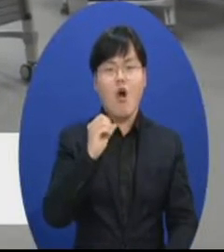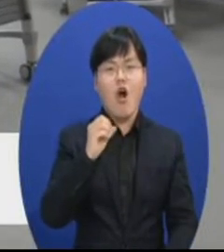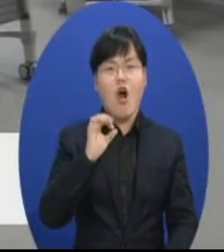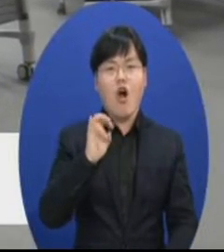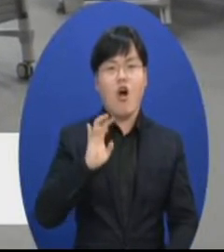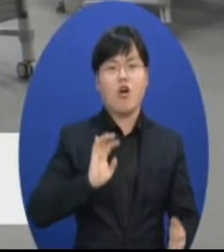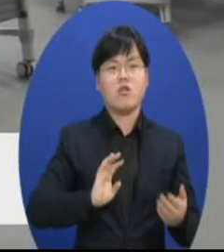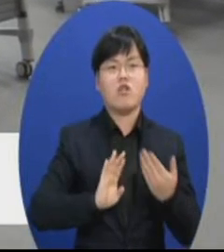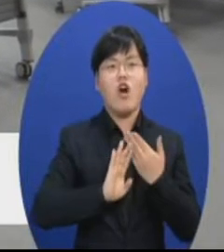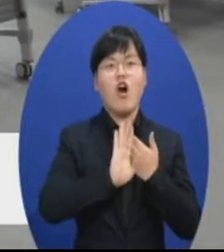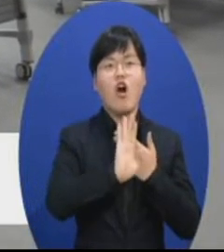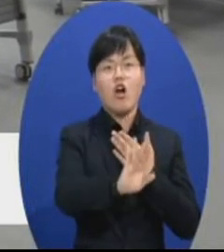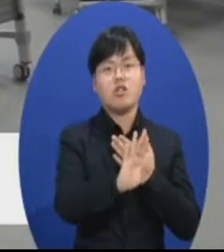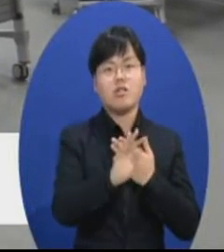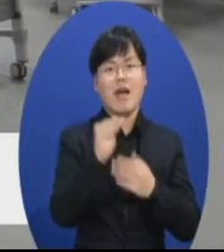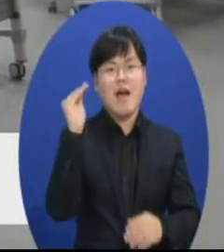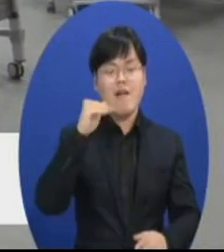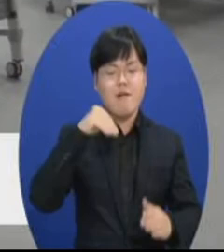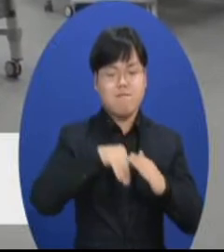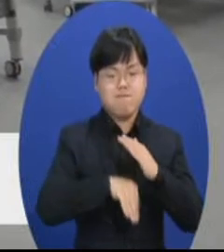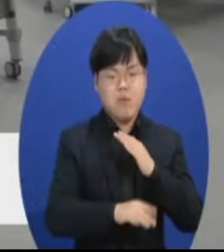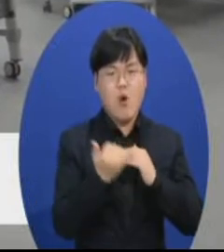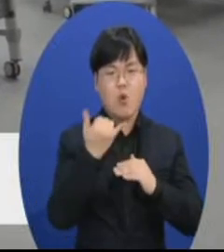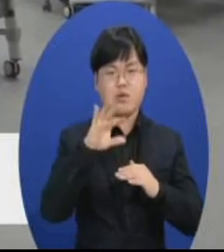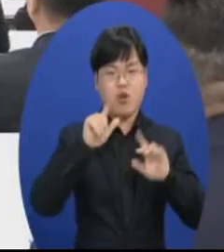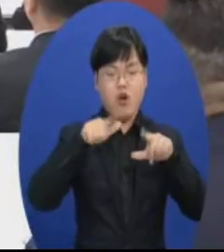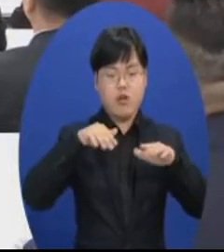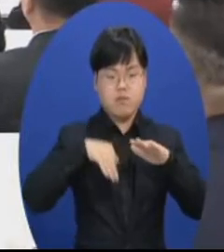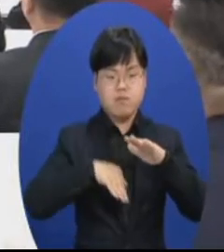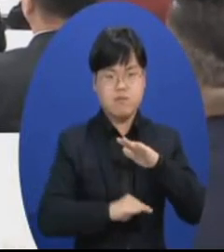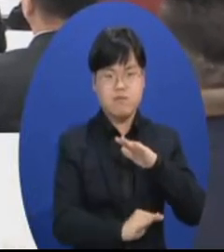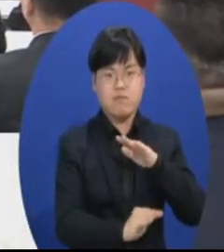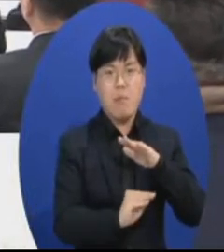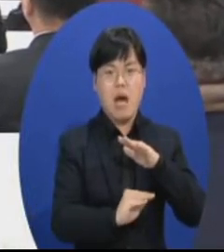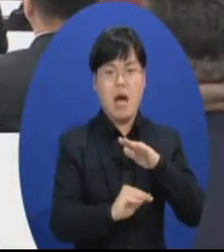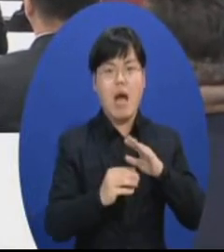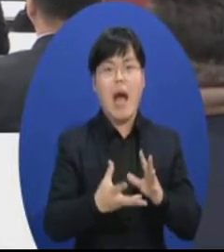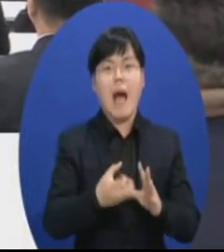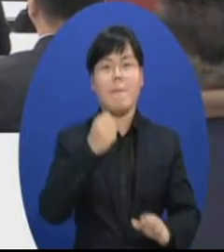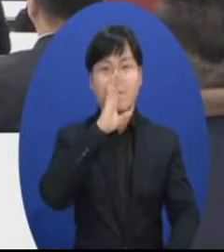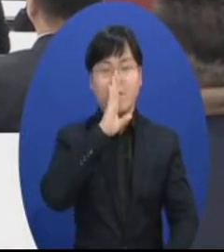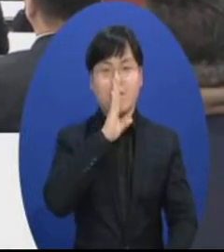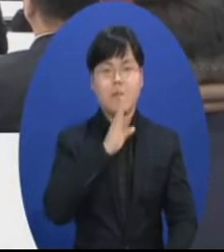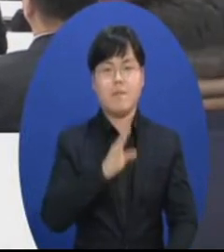живсэн 50 орчим тээврийн хэрэгсэл, техникийг гарган авах ажлыг зохион байгуулахаар ажиллаж байна.